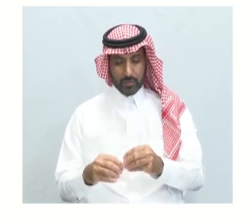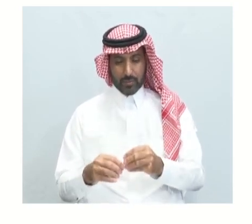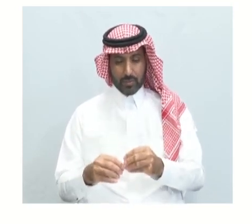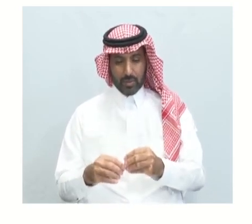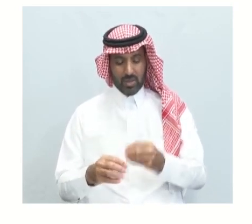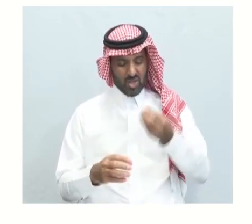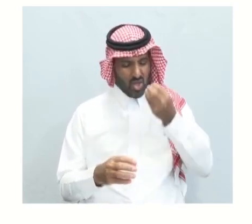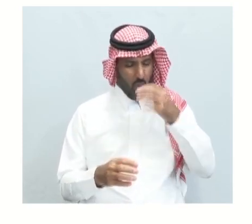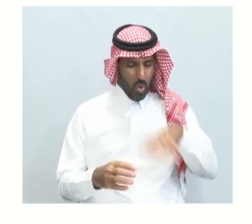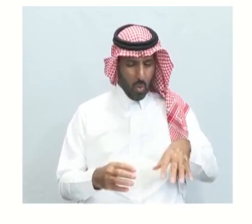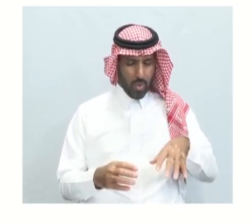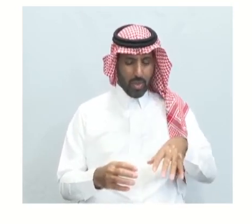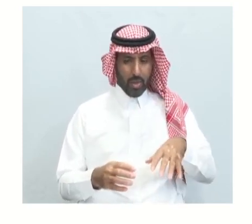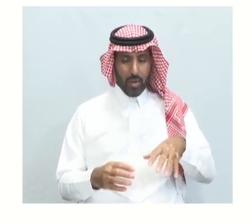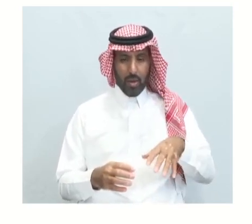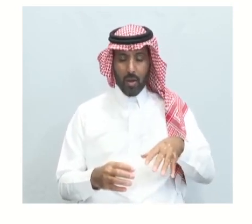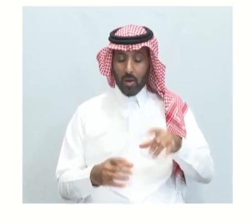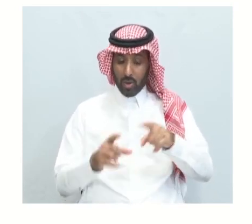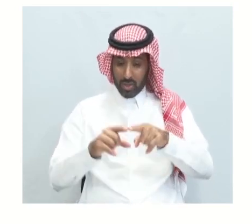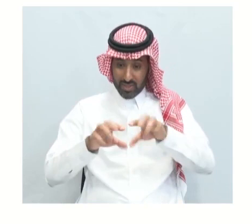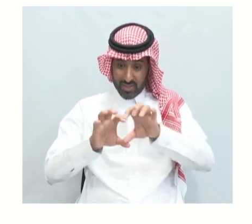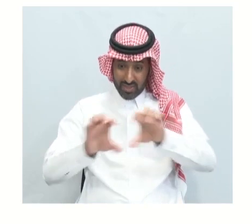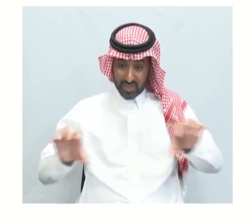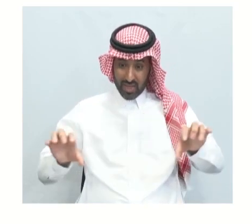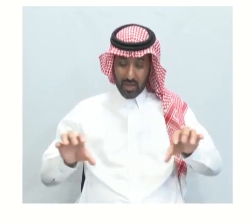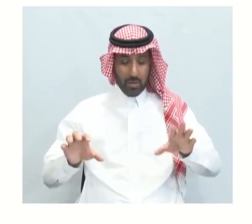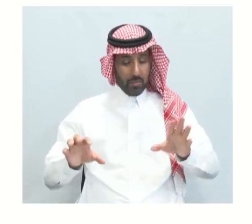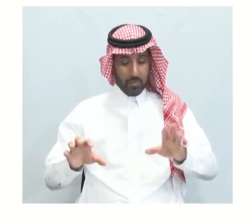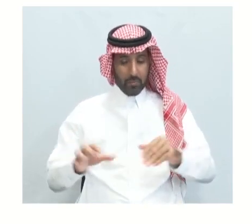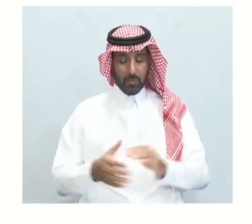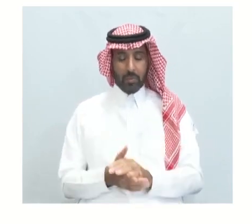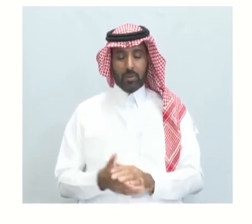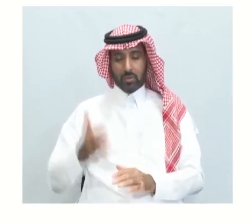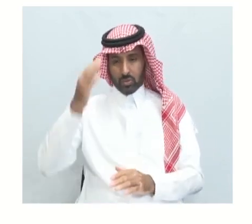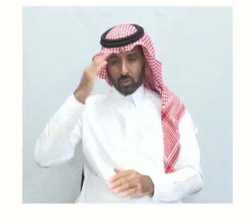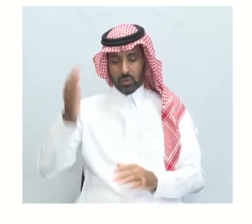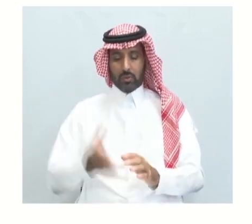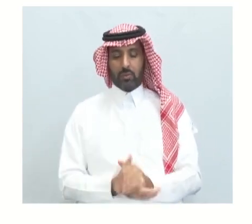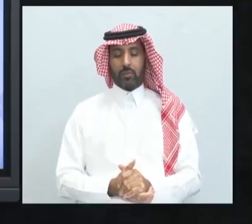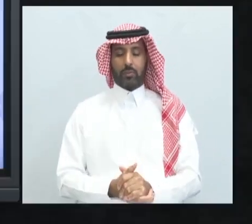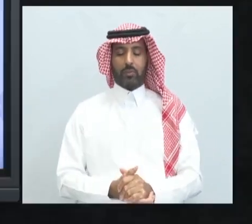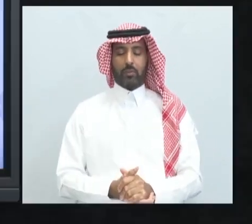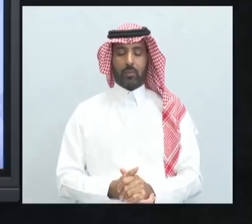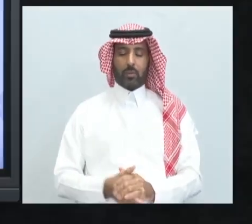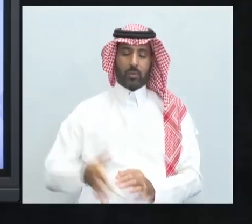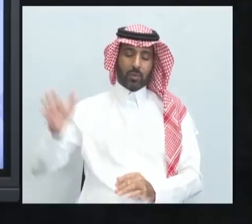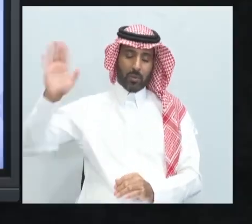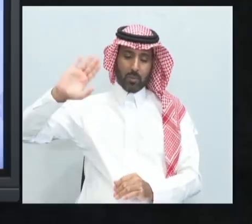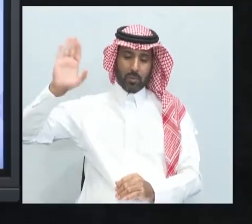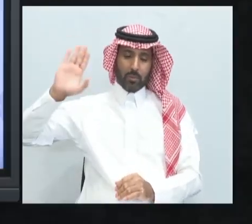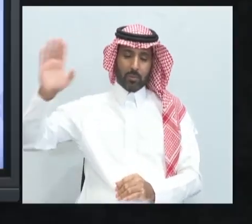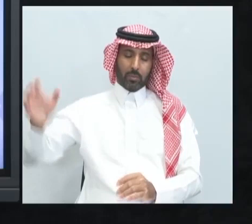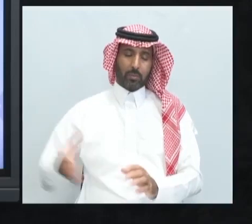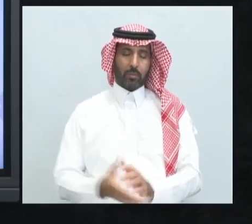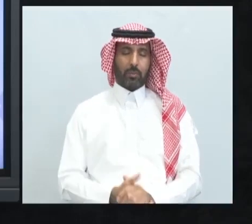تلوثها وخاصه الخزانات غير المحصوره شكرا لكم اعزائي الطلبه والسلام